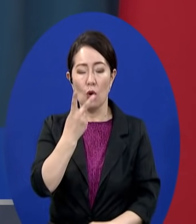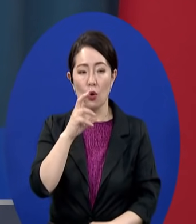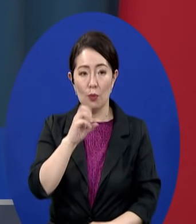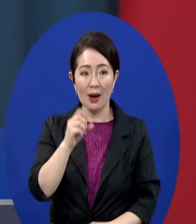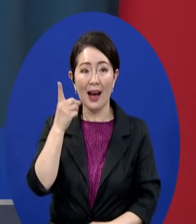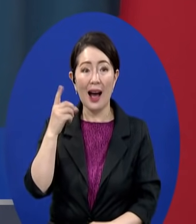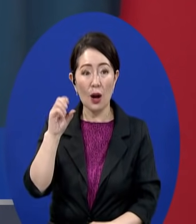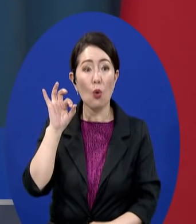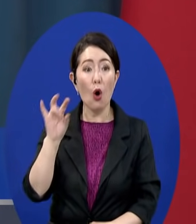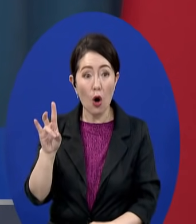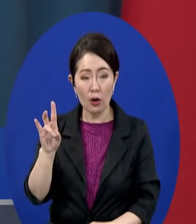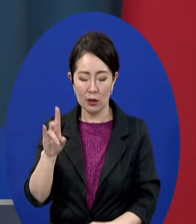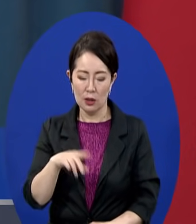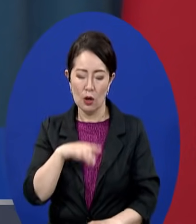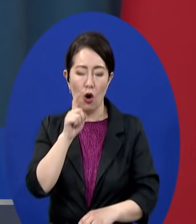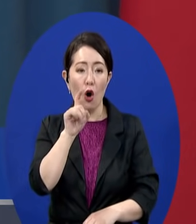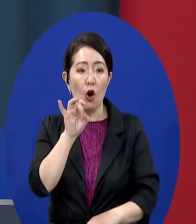2010 оны байдлаар хор тавдрын